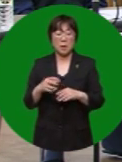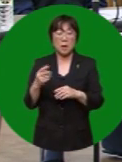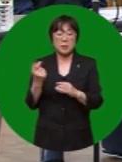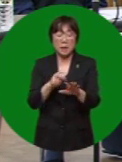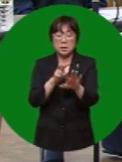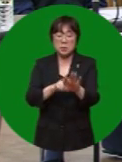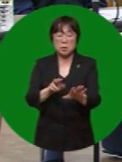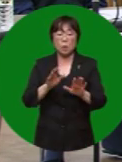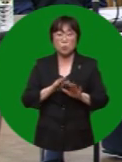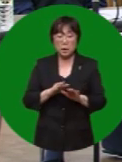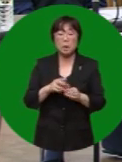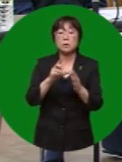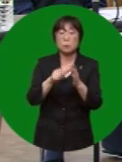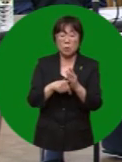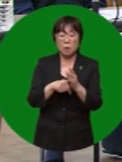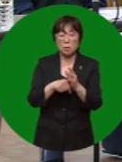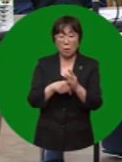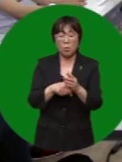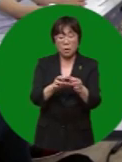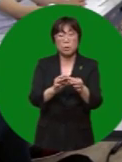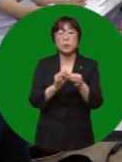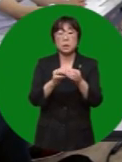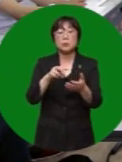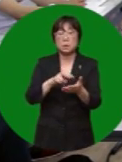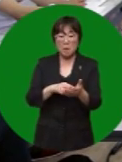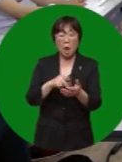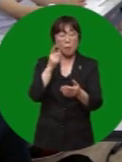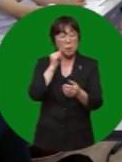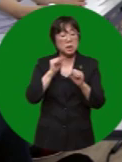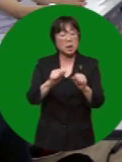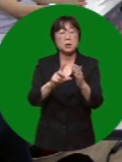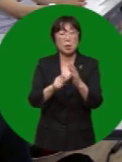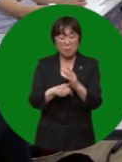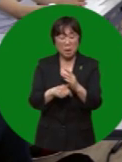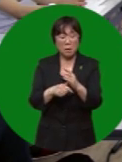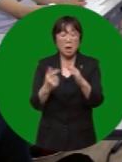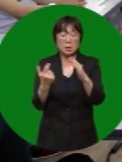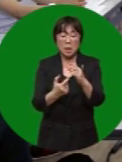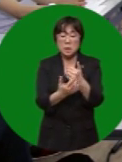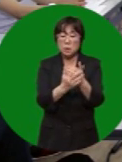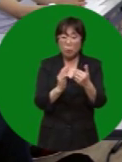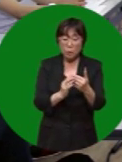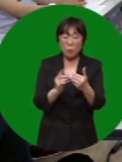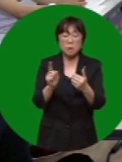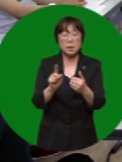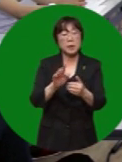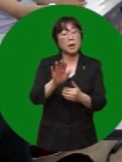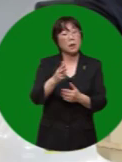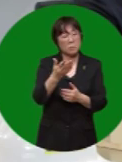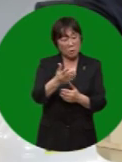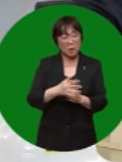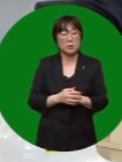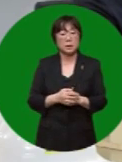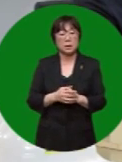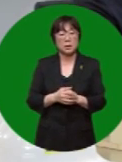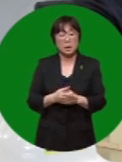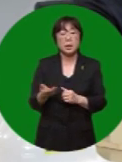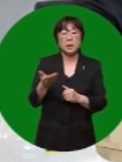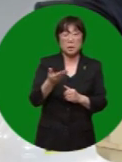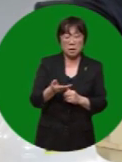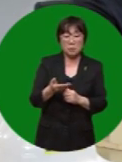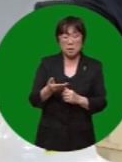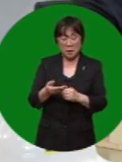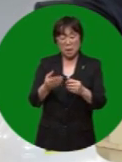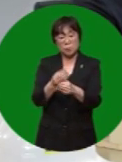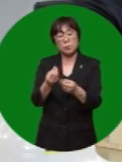震診断を受けてもらう時の誘因として、もしこれをやった場合には耐震補強としてもこんなんができますと、そして逆に